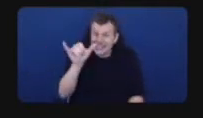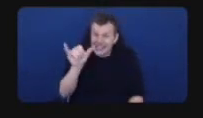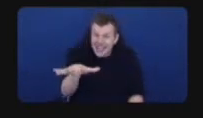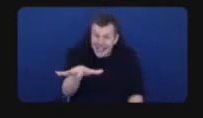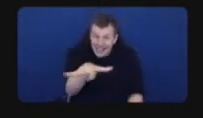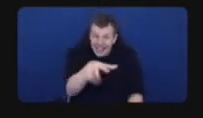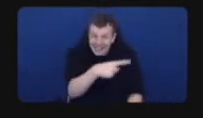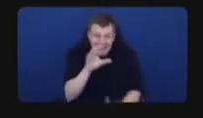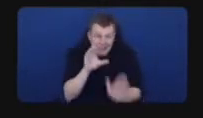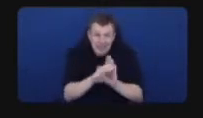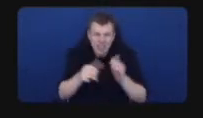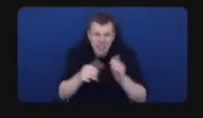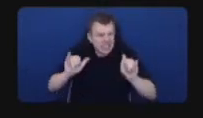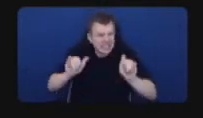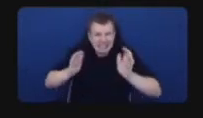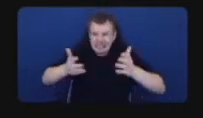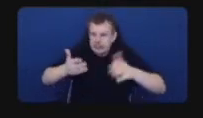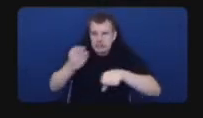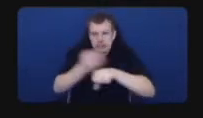的。